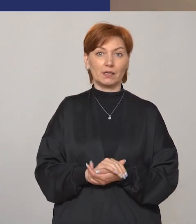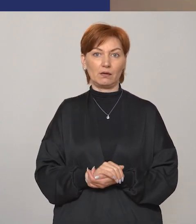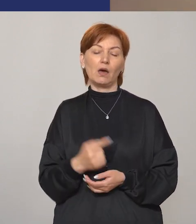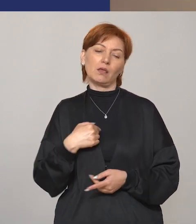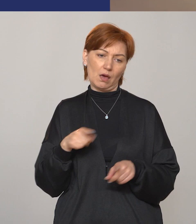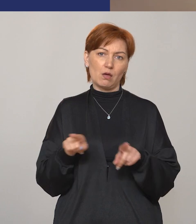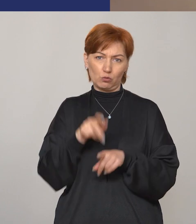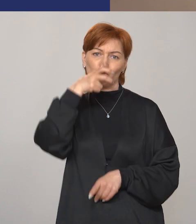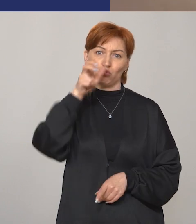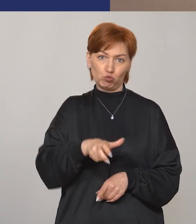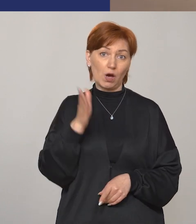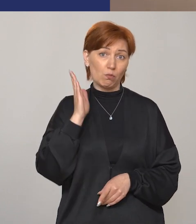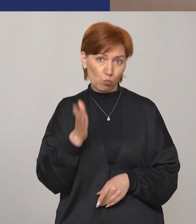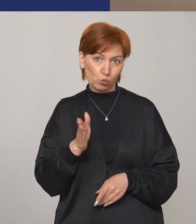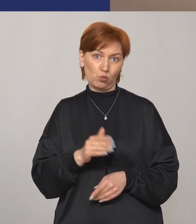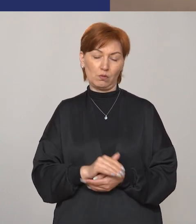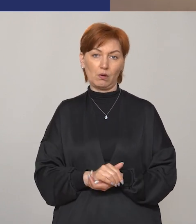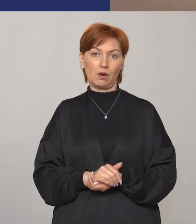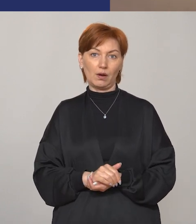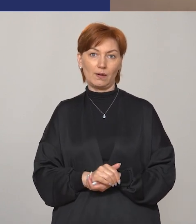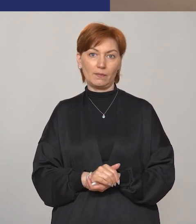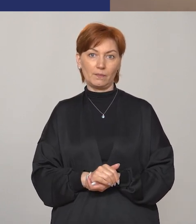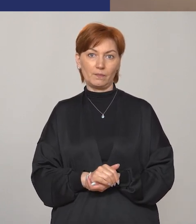Я тоже скучать буду.